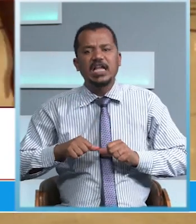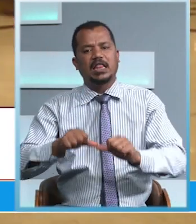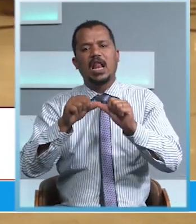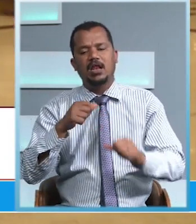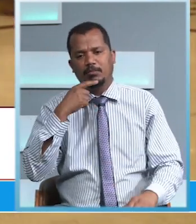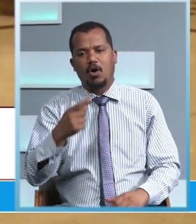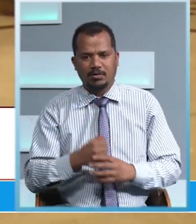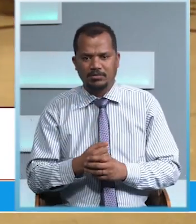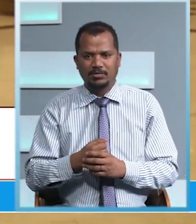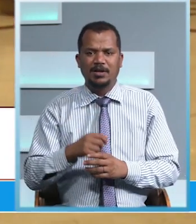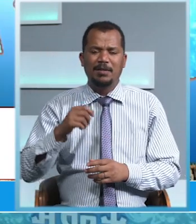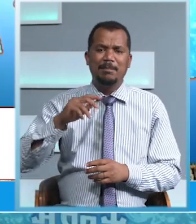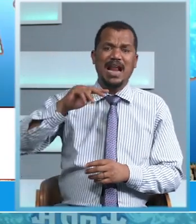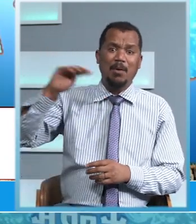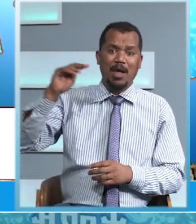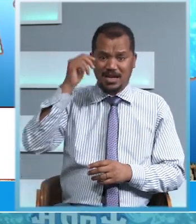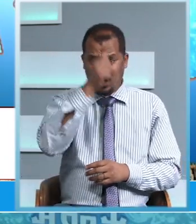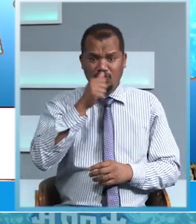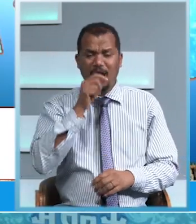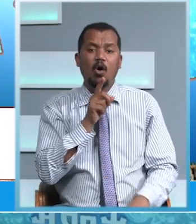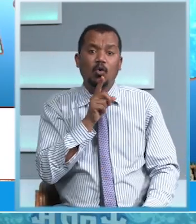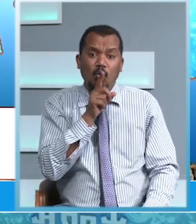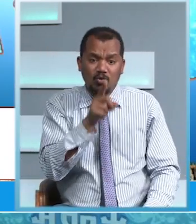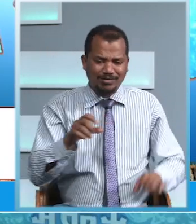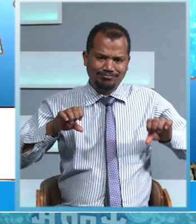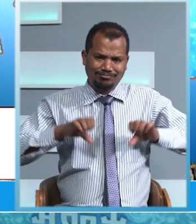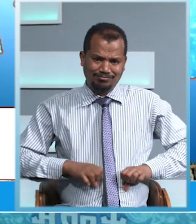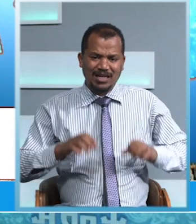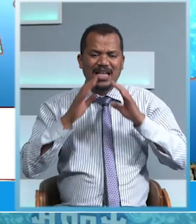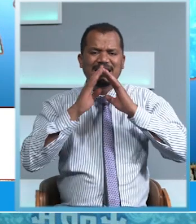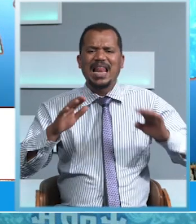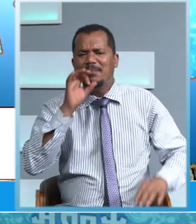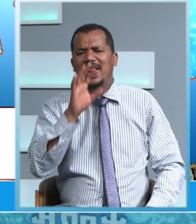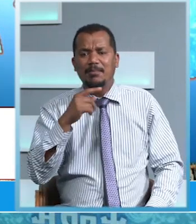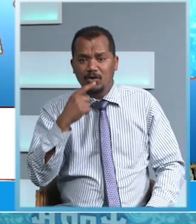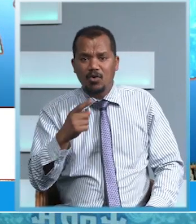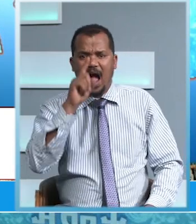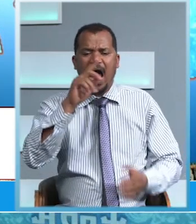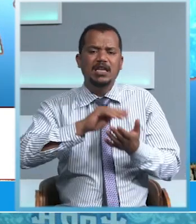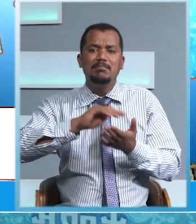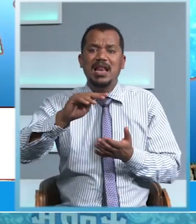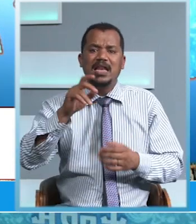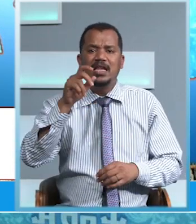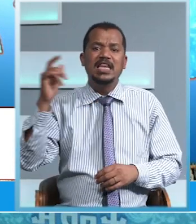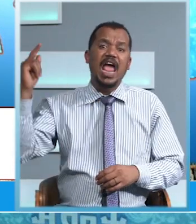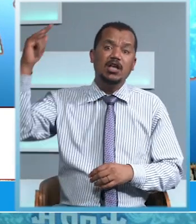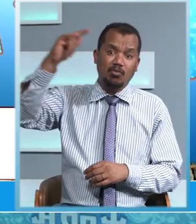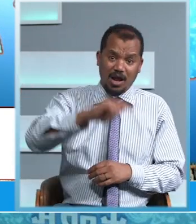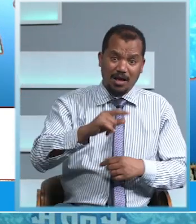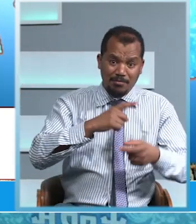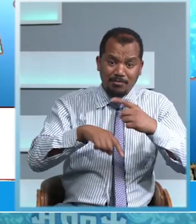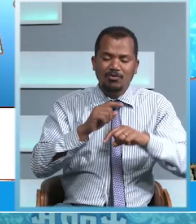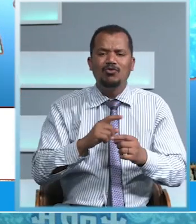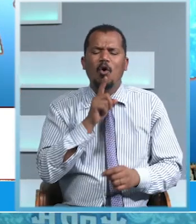ትግላችንን እንቀጥላለን ብለዋል። ምዕራባውያን የኢትዮጵያን ዑነታ እየካዱ ሰላም የለም ቢሉም 1 ሚሊዮን ዲያስፖራ